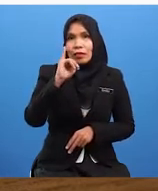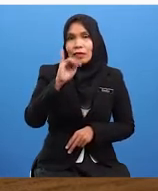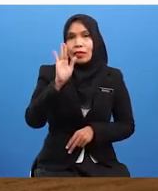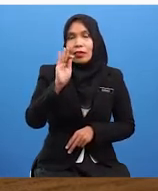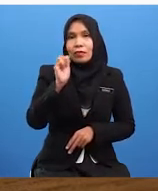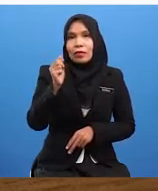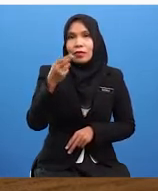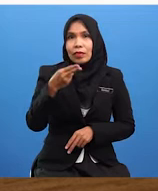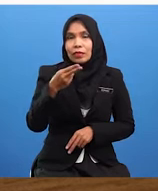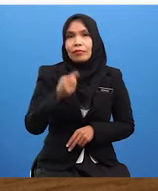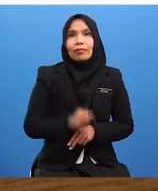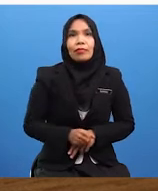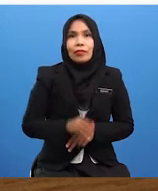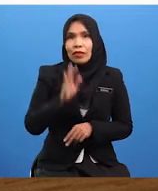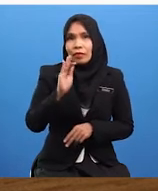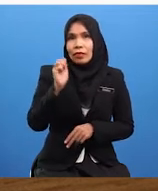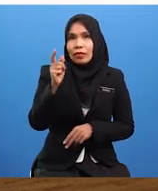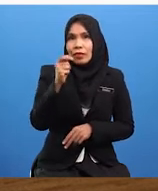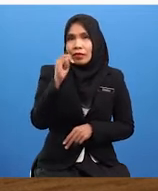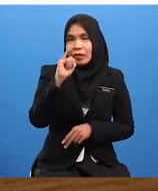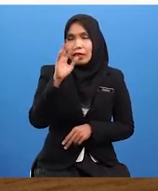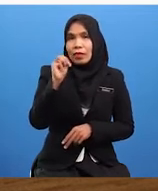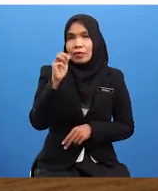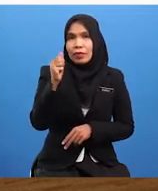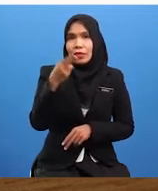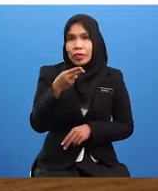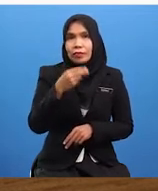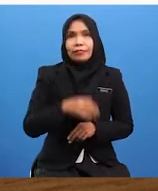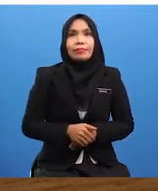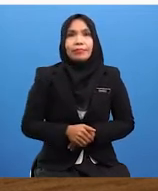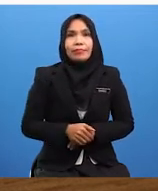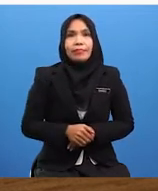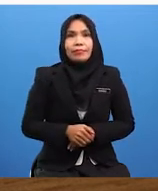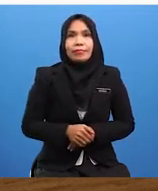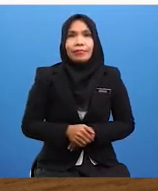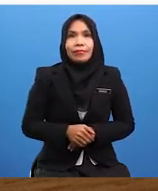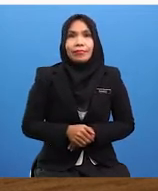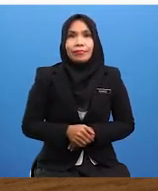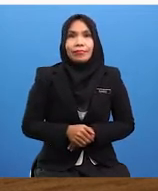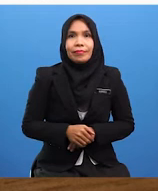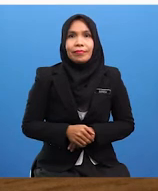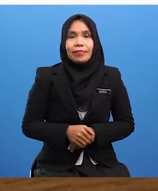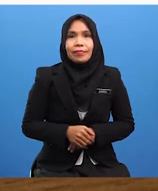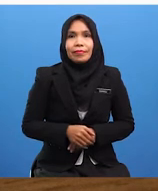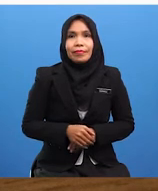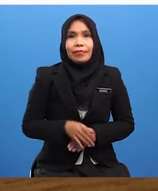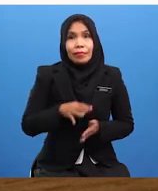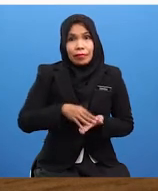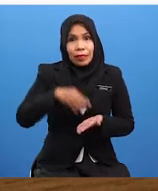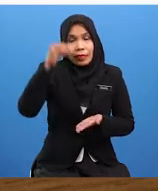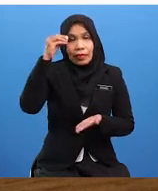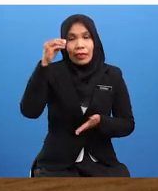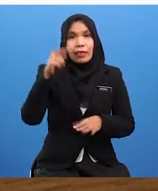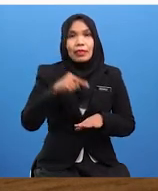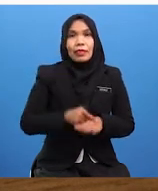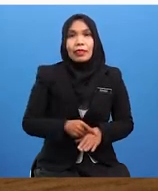1948 di Alustar, Kedah. Beliau mendapat pendidikan Diploma Seni Halus di Institut